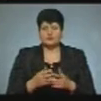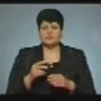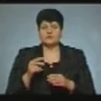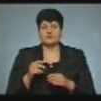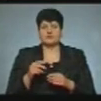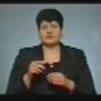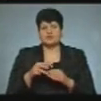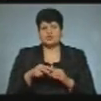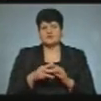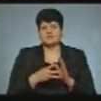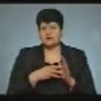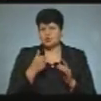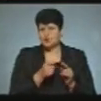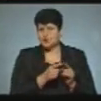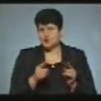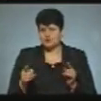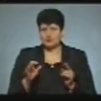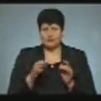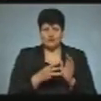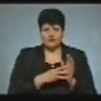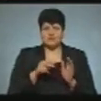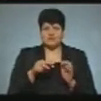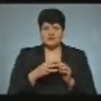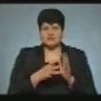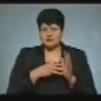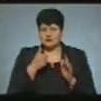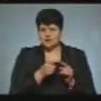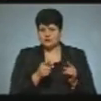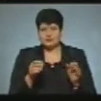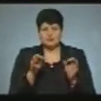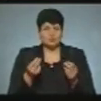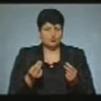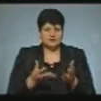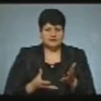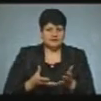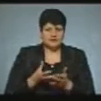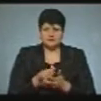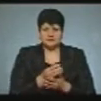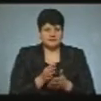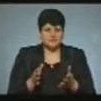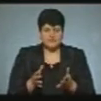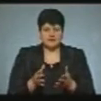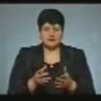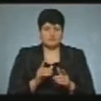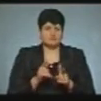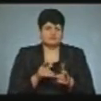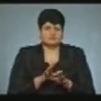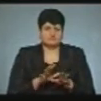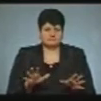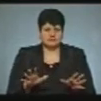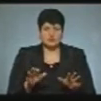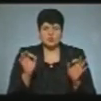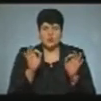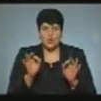2018 року, жодних коштів від обласної аптеки до сьогоднішнього дня не перераховувалися і не поступали. Тобто з